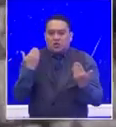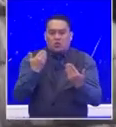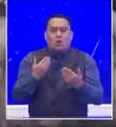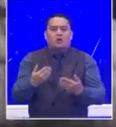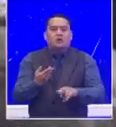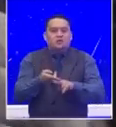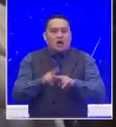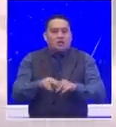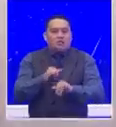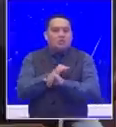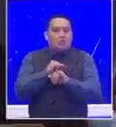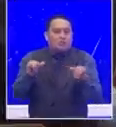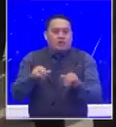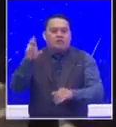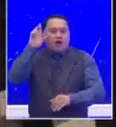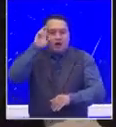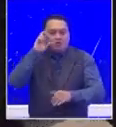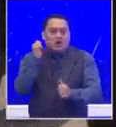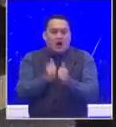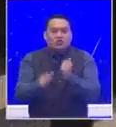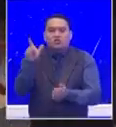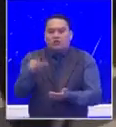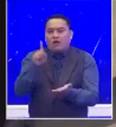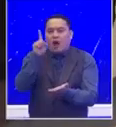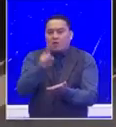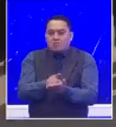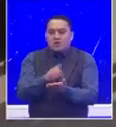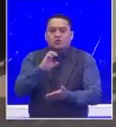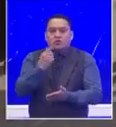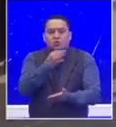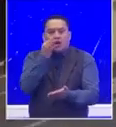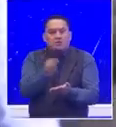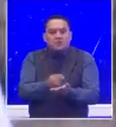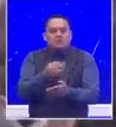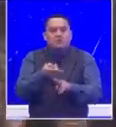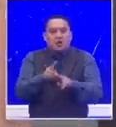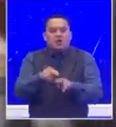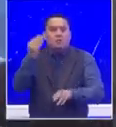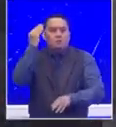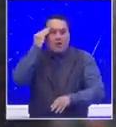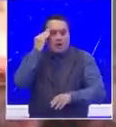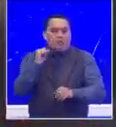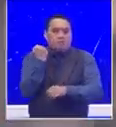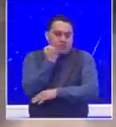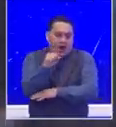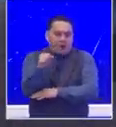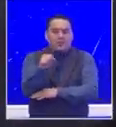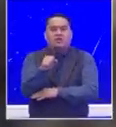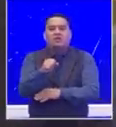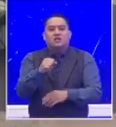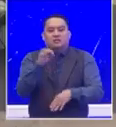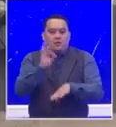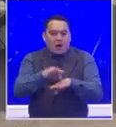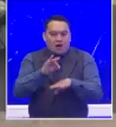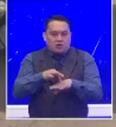каких-либо требований со стороны государства, каждый гражданин должен быть социально ответственным. И тогда победить невидимого врага